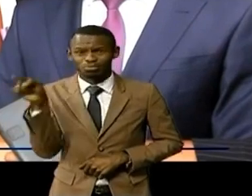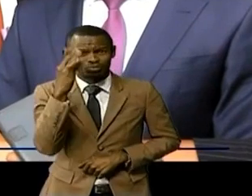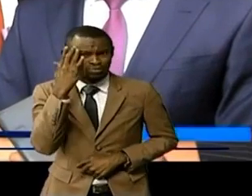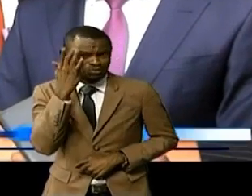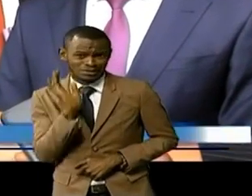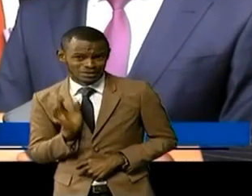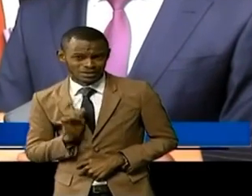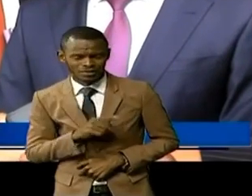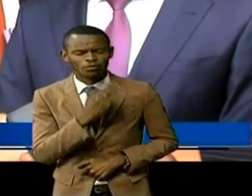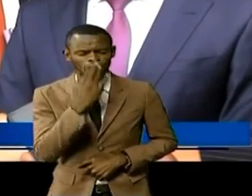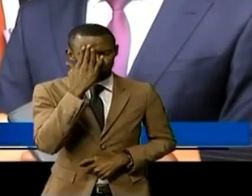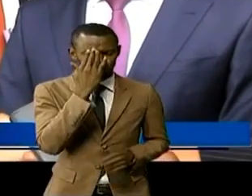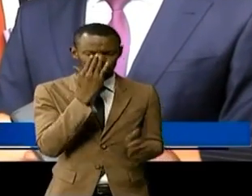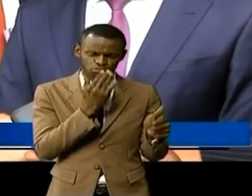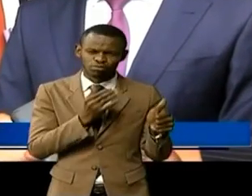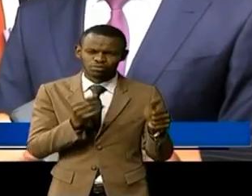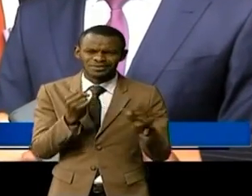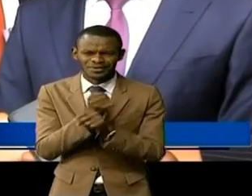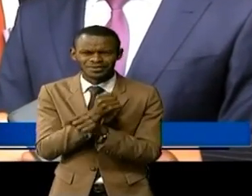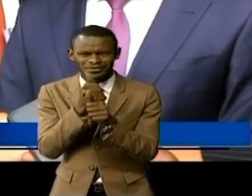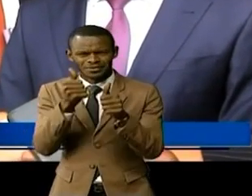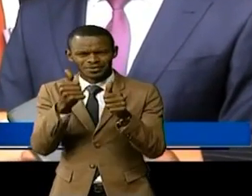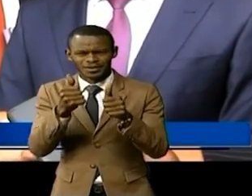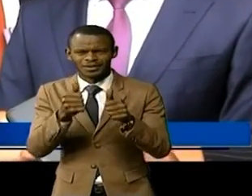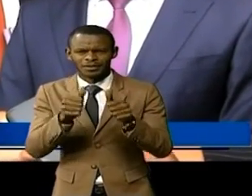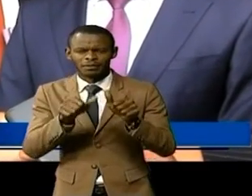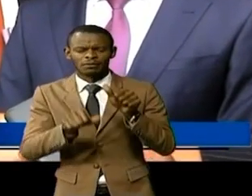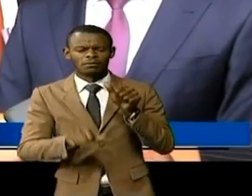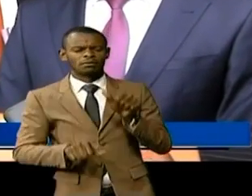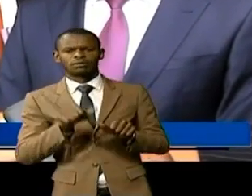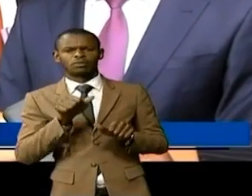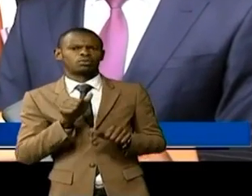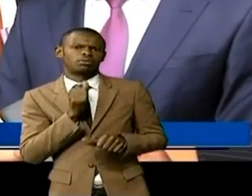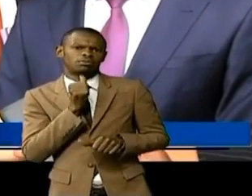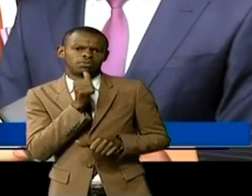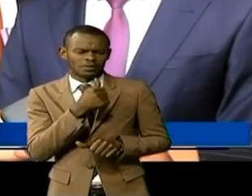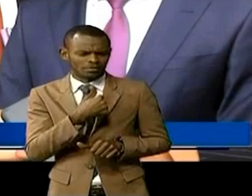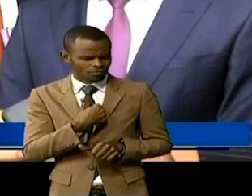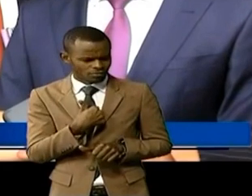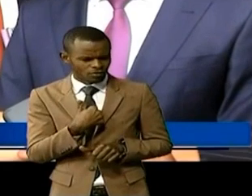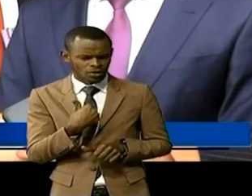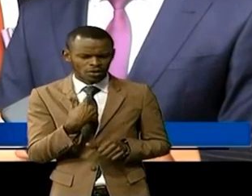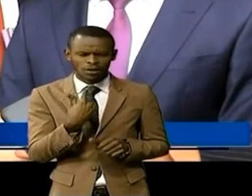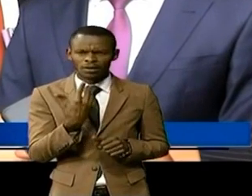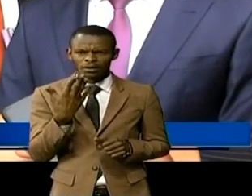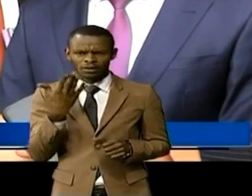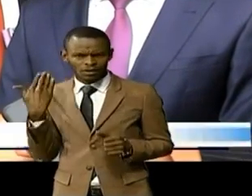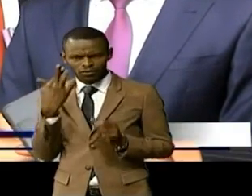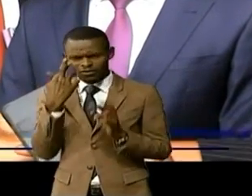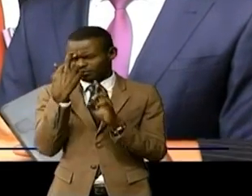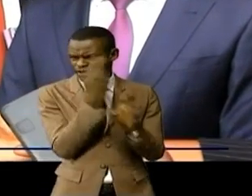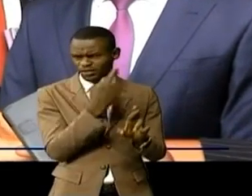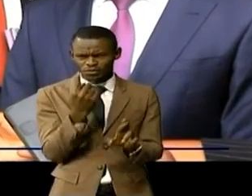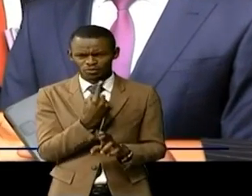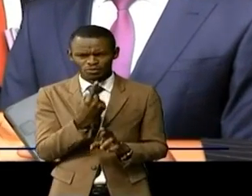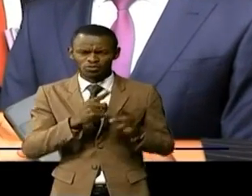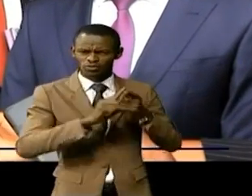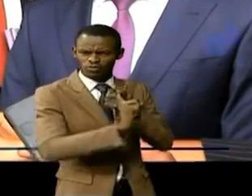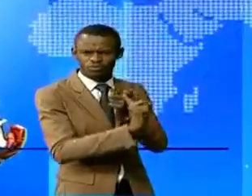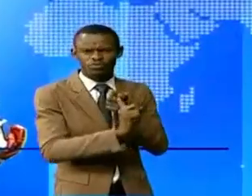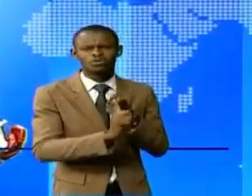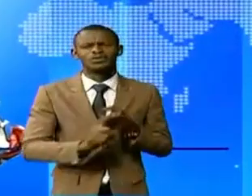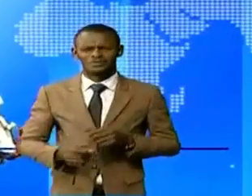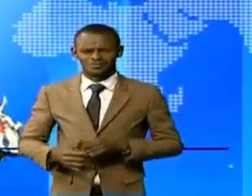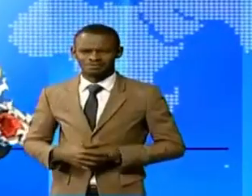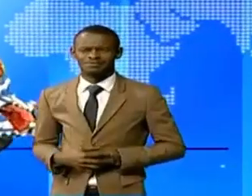avoir des hésitations sur ça. Et moi, ça n'a fait que légitimer toute la noblesse des sentiments que j'ai toujours eu vis-à-vis de lui.